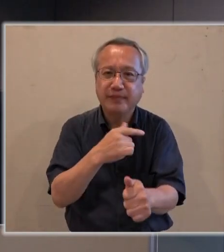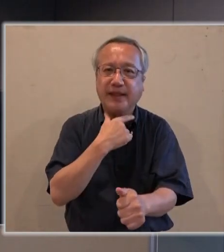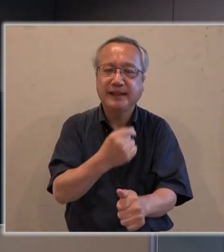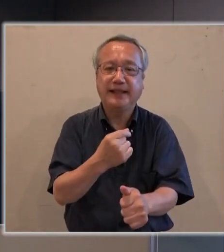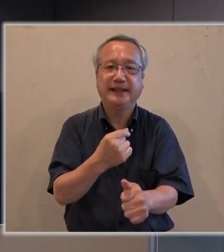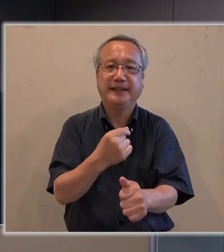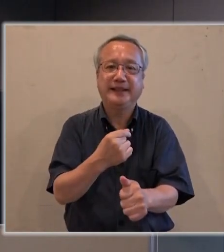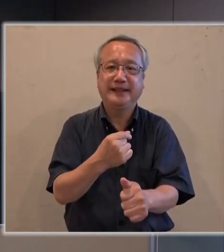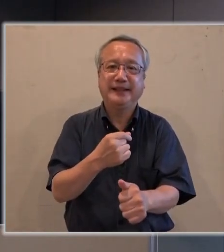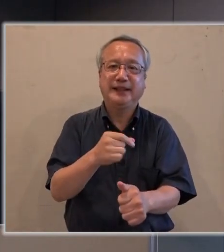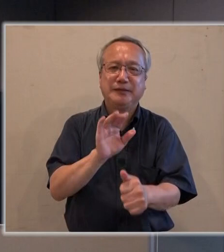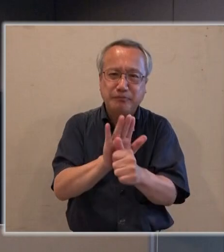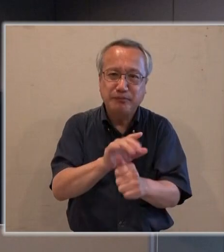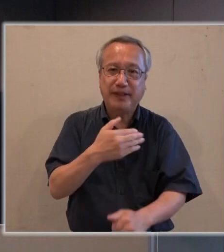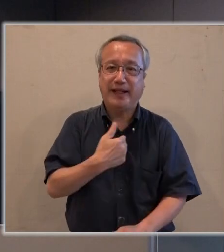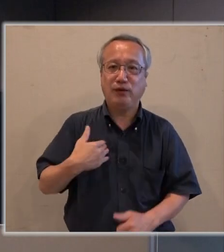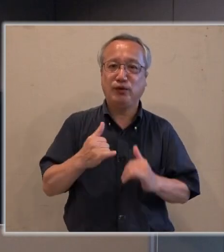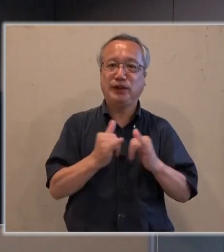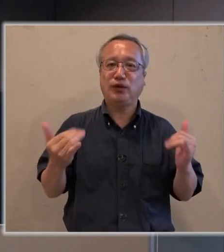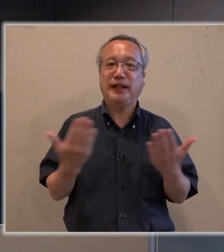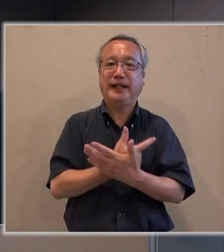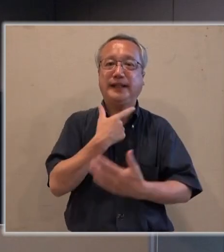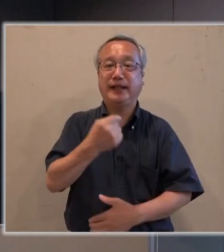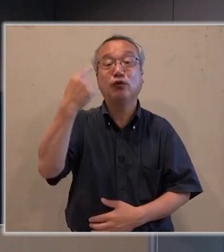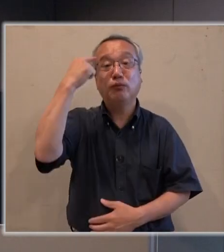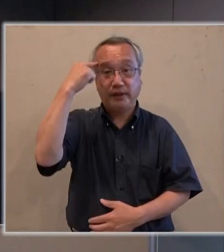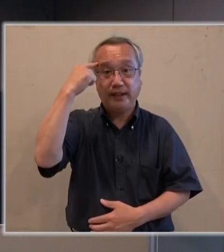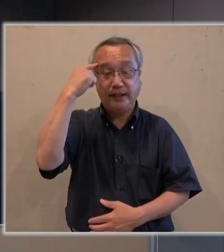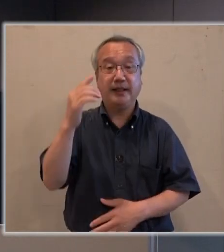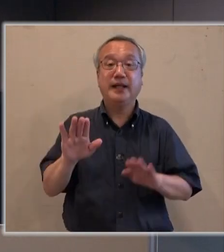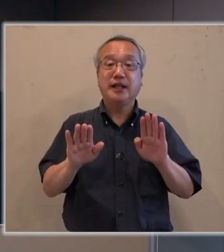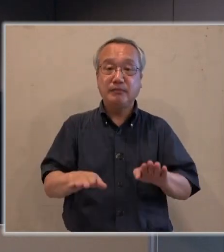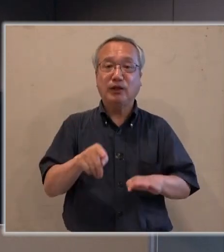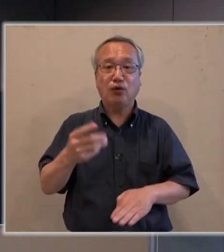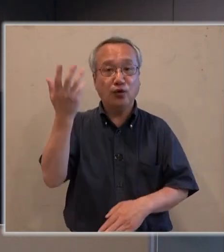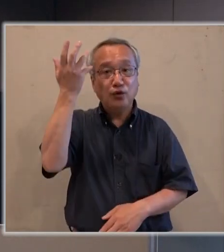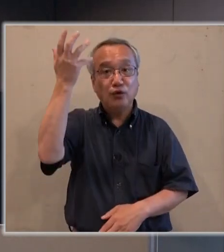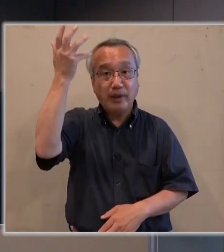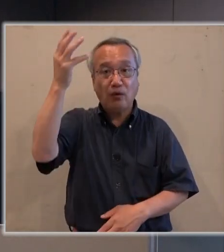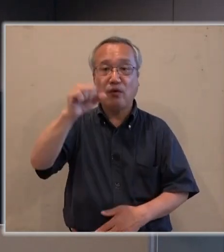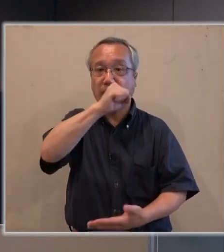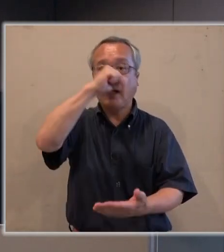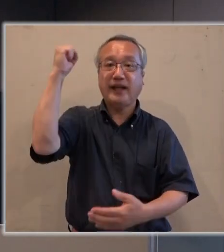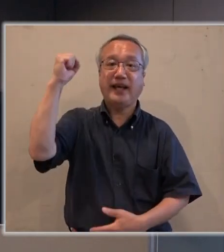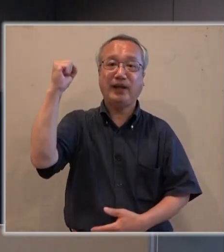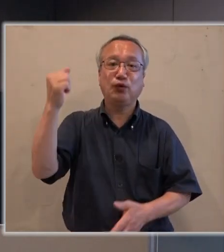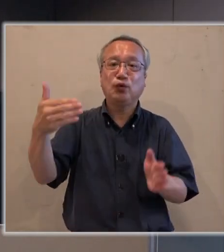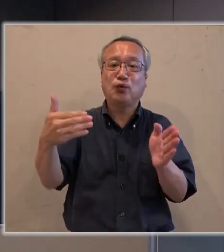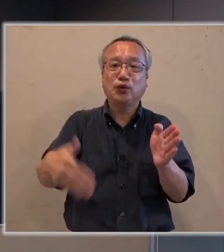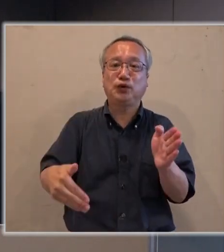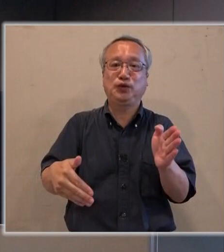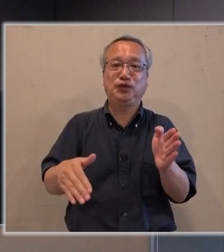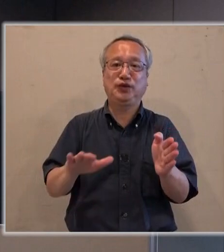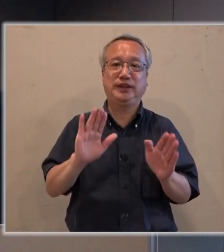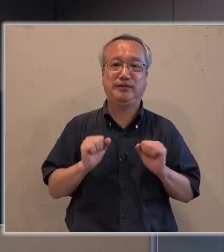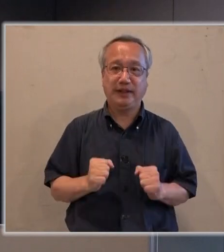たいと強く思うようになりました。そして今、私はその夢を叶える途中にいます。